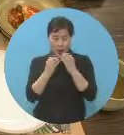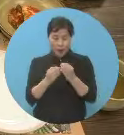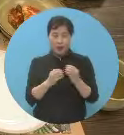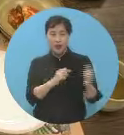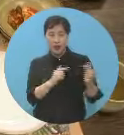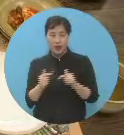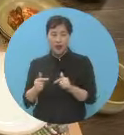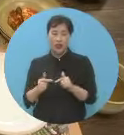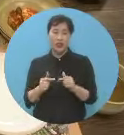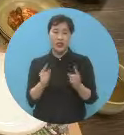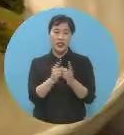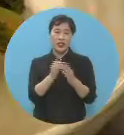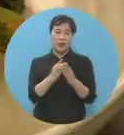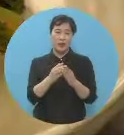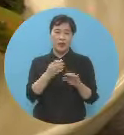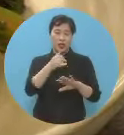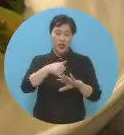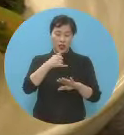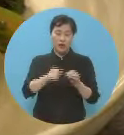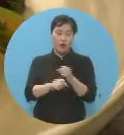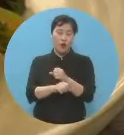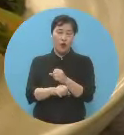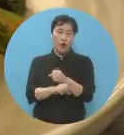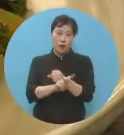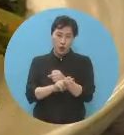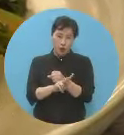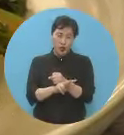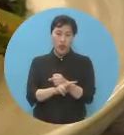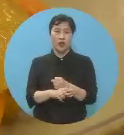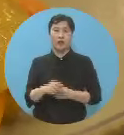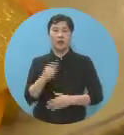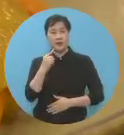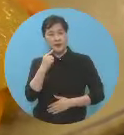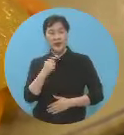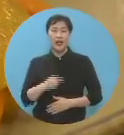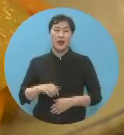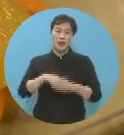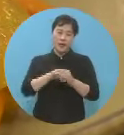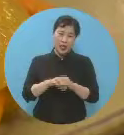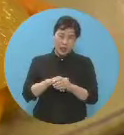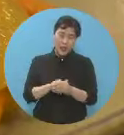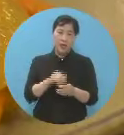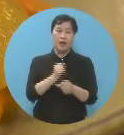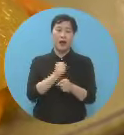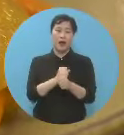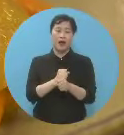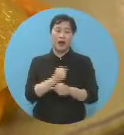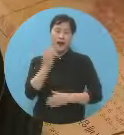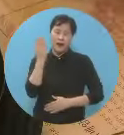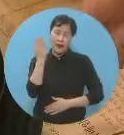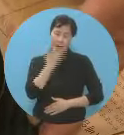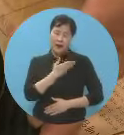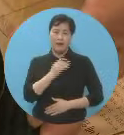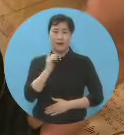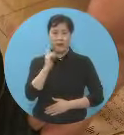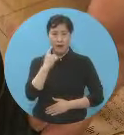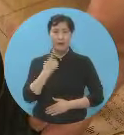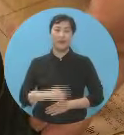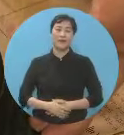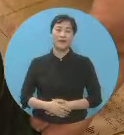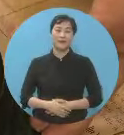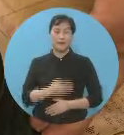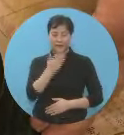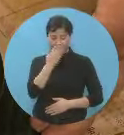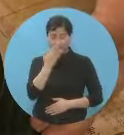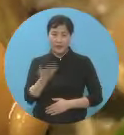담근 간장과 된장으로 맛을 낸 나물과 장아찌까지 정갈한 한상입니다. 소박하지만 푸짐한 인심이